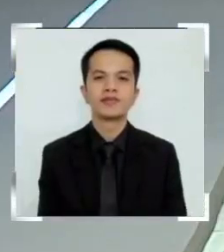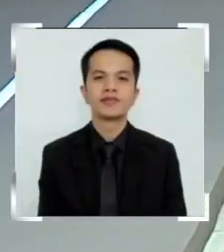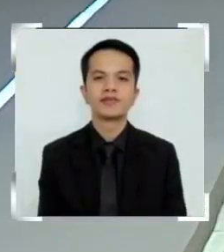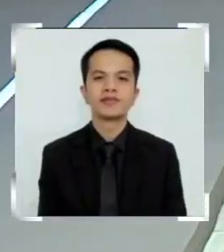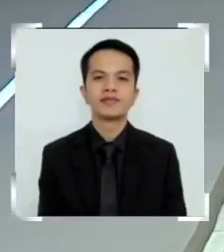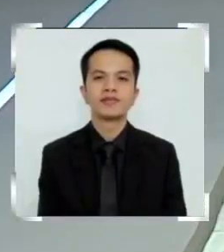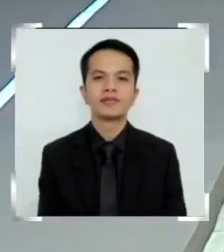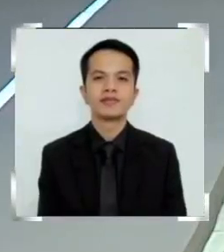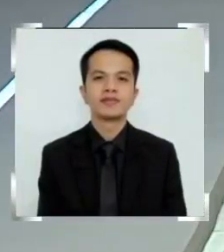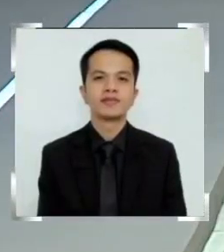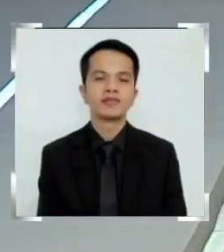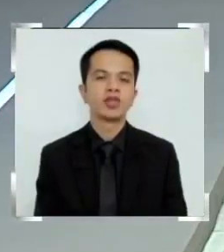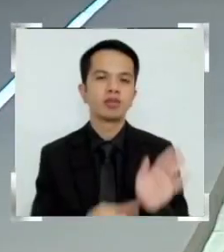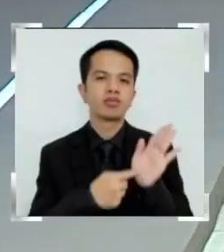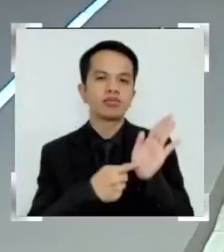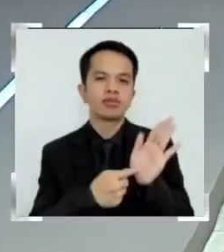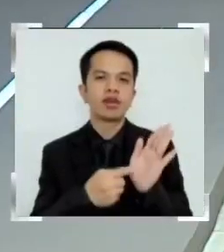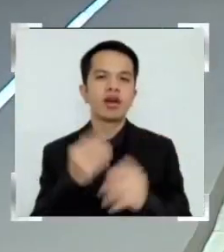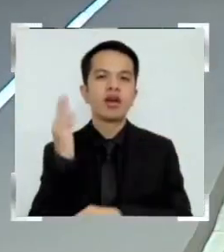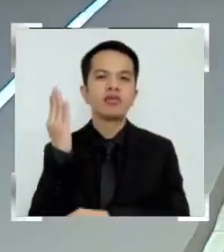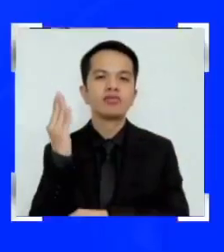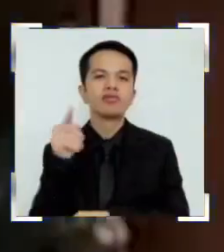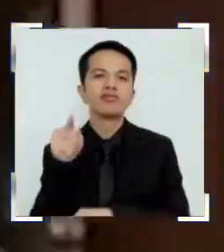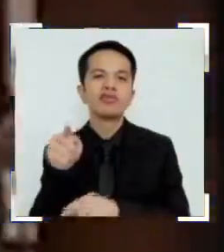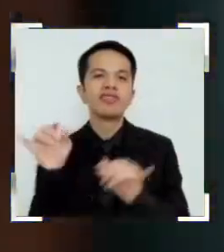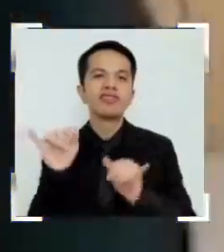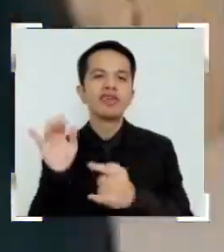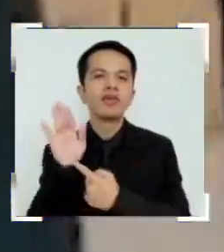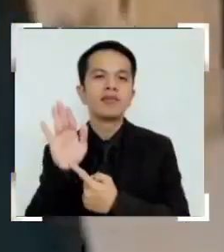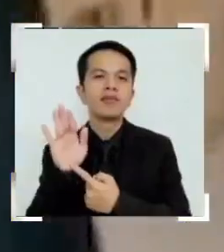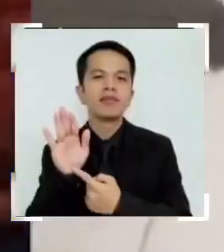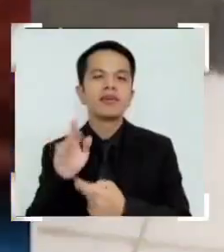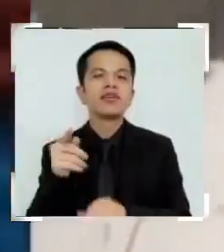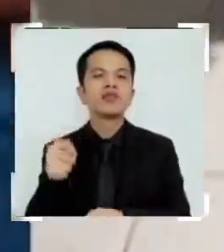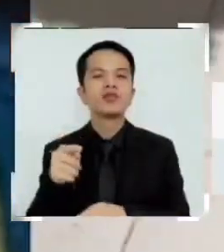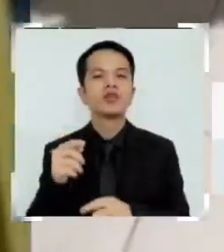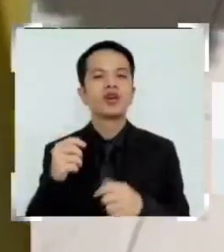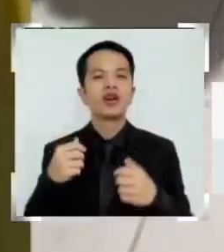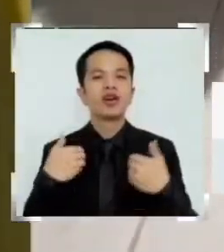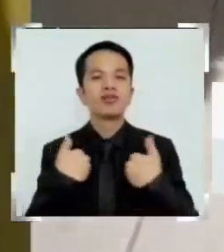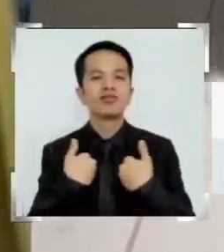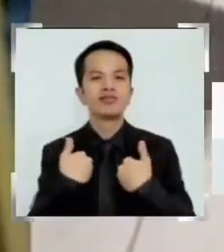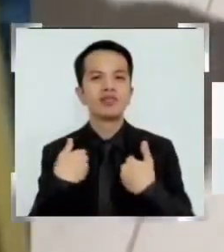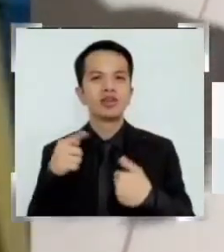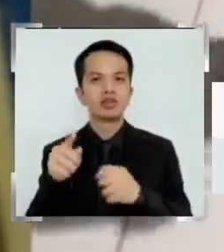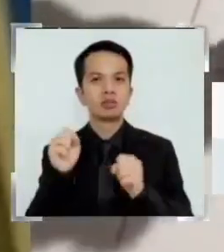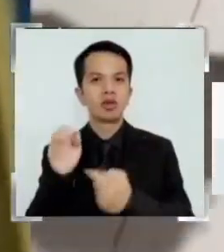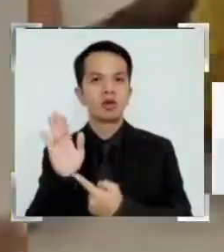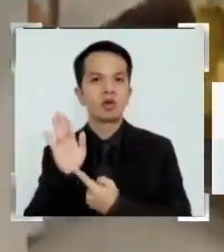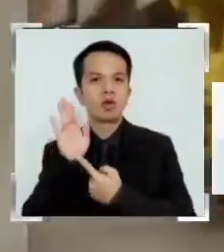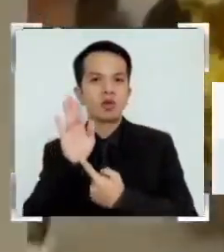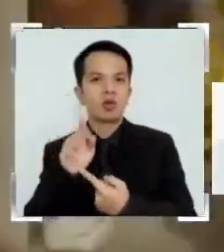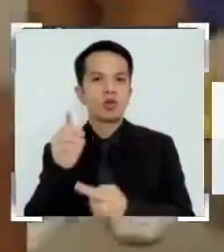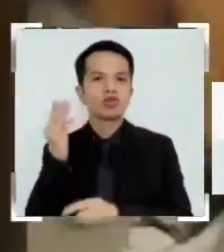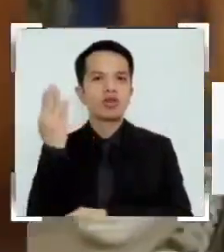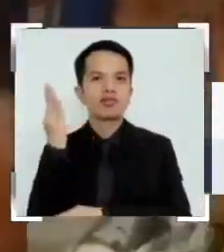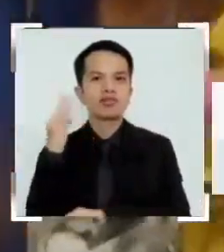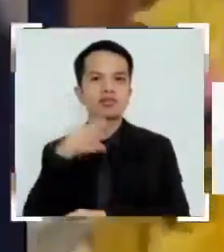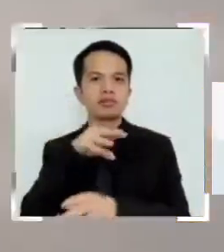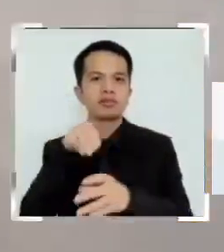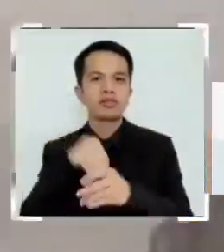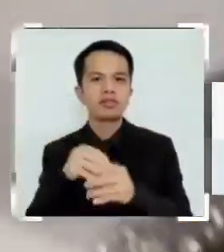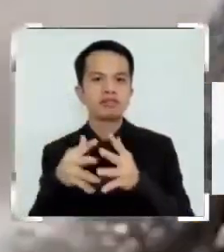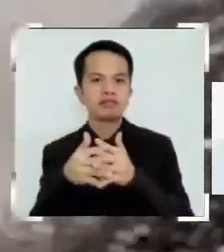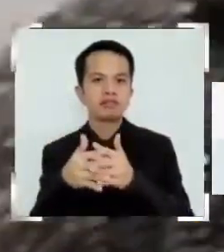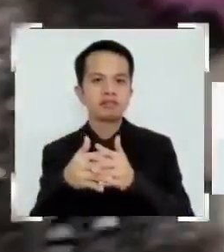Certified beauty queen ang isang fur baby sa Talisay, Cebu. Magiging pambato pa siya sa isang pageant sa Amerika.